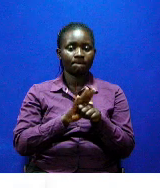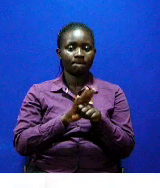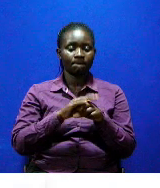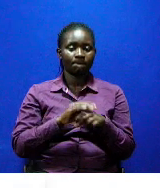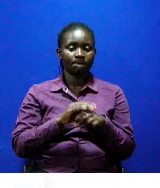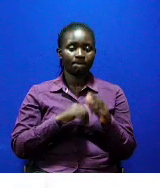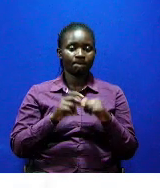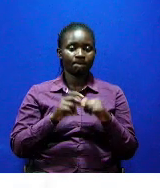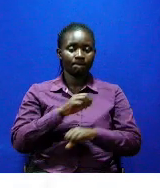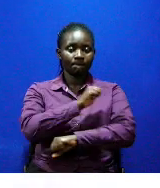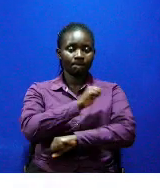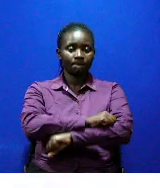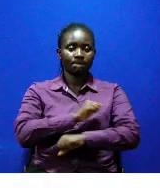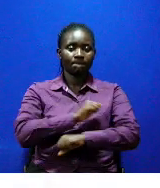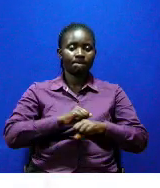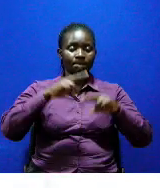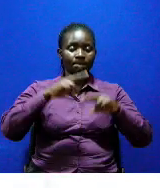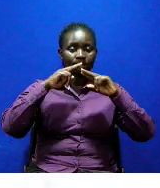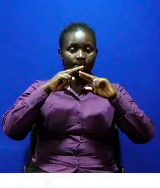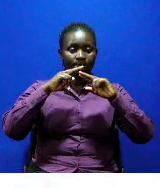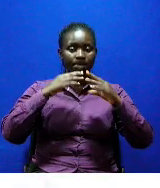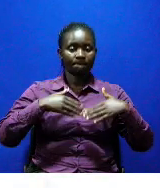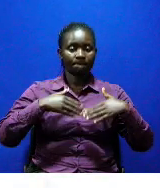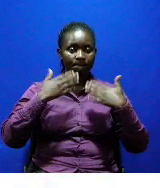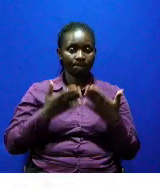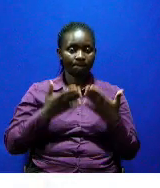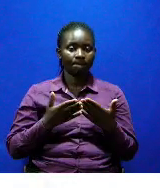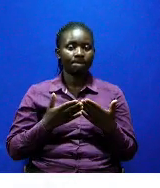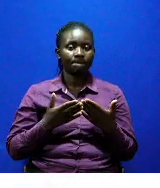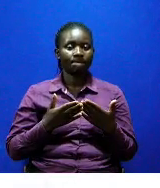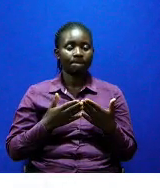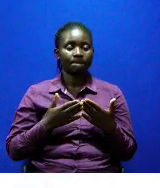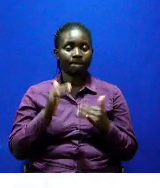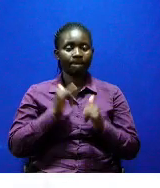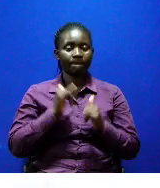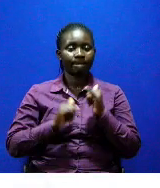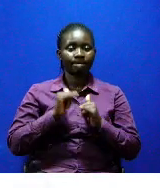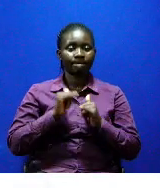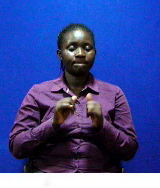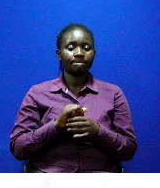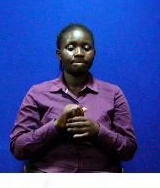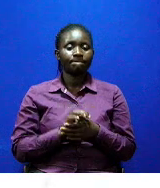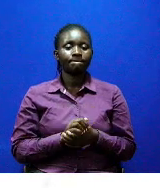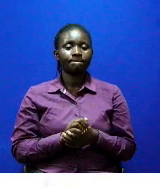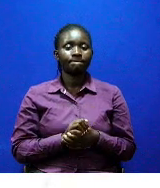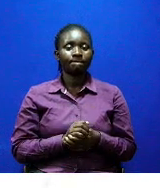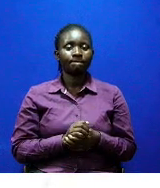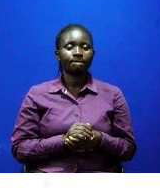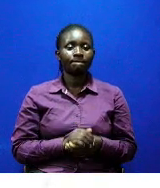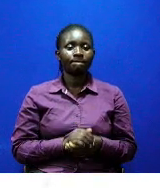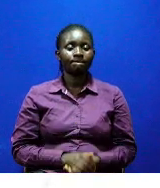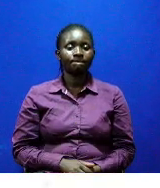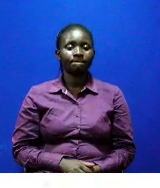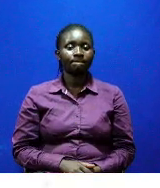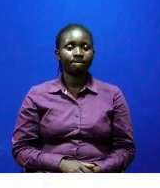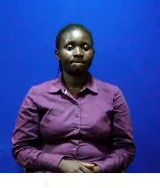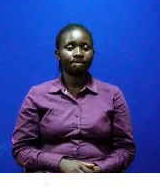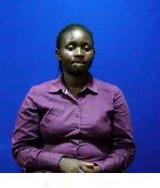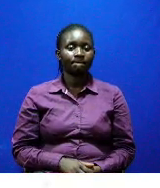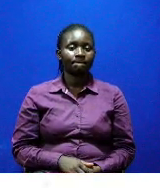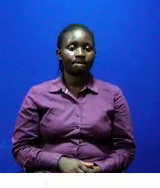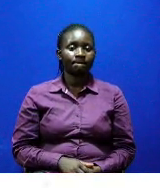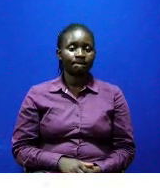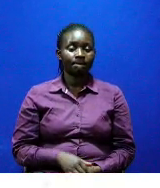umu barugwe chisukuru chinyinga kwe soki asa chivasore chue semo chisukuru mchia soyo tige ilu chisukuru chiri